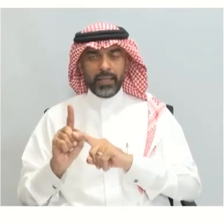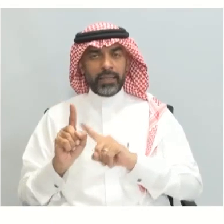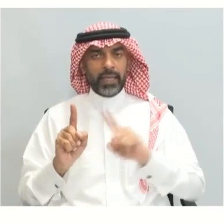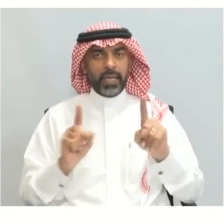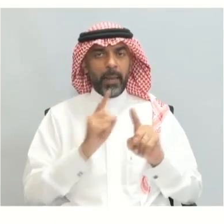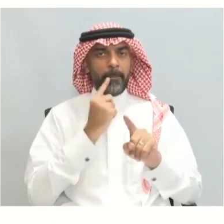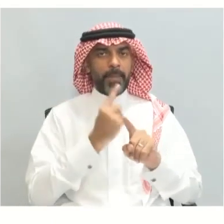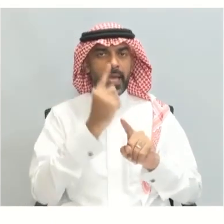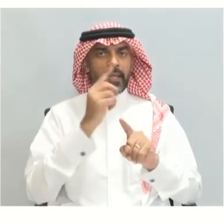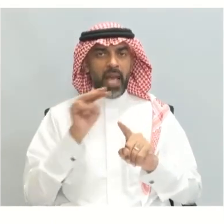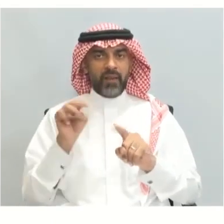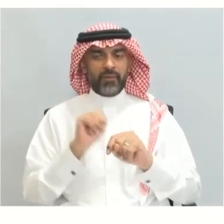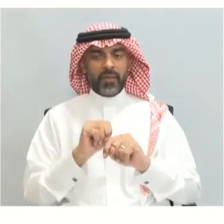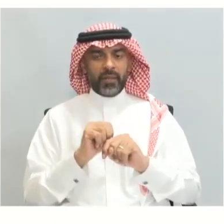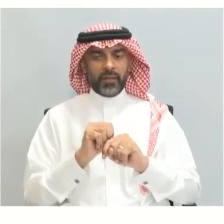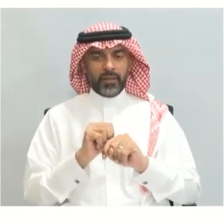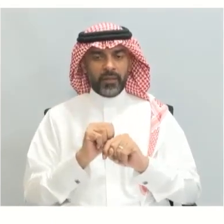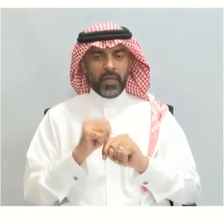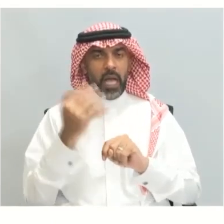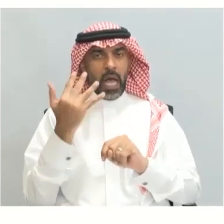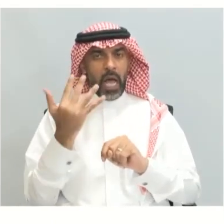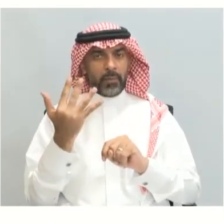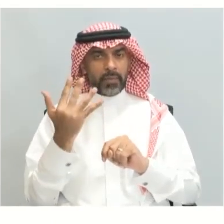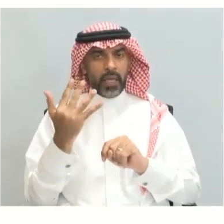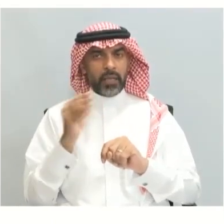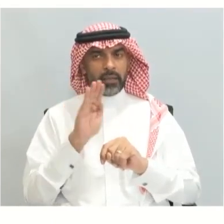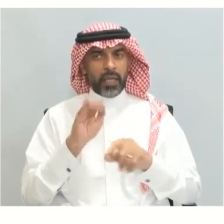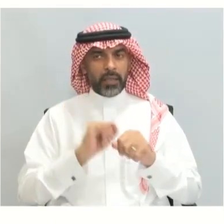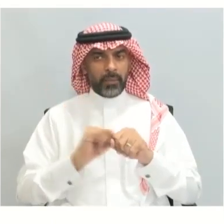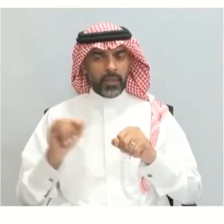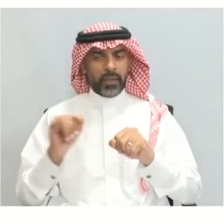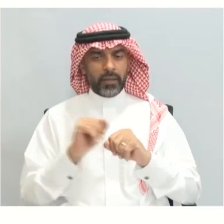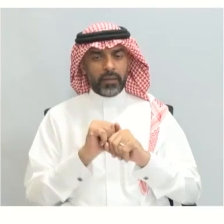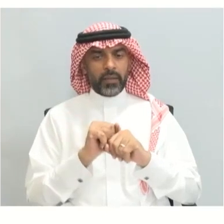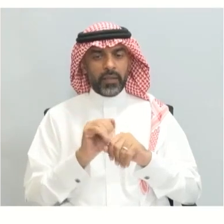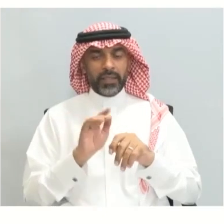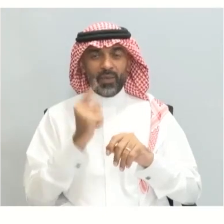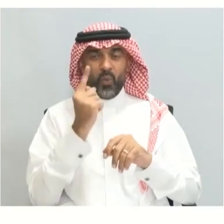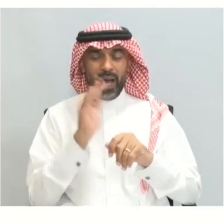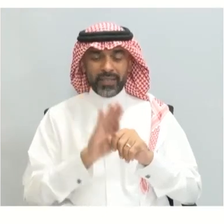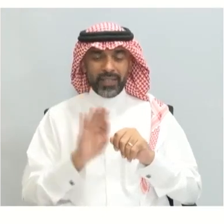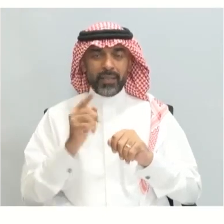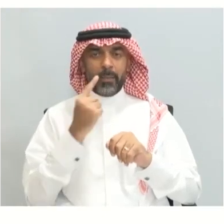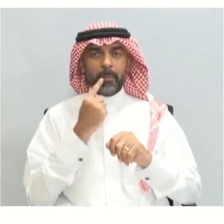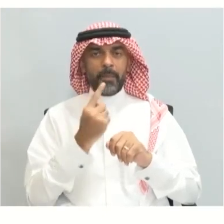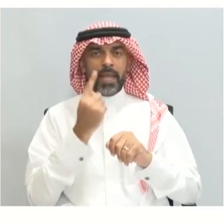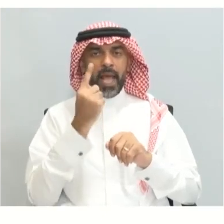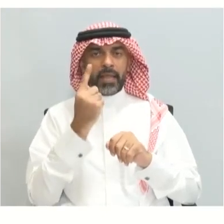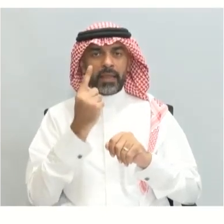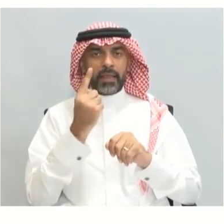100 5 سم الى السن الواحد يعادل 100000